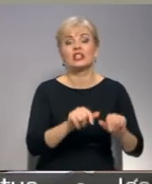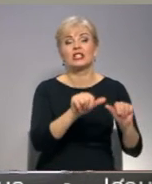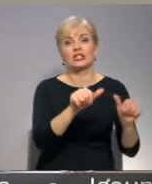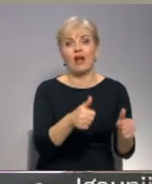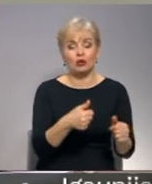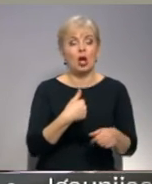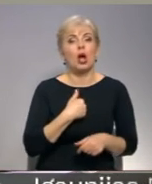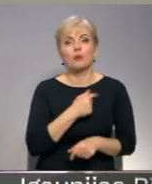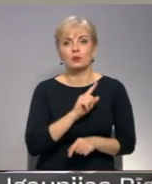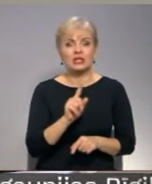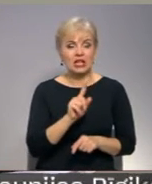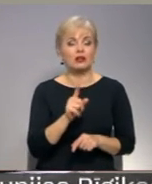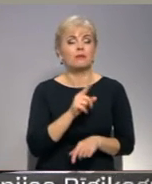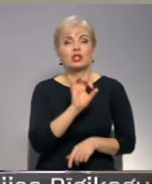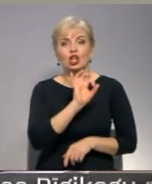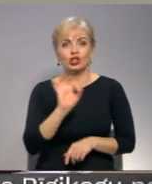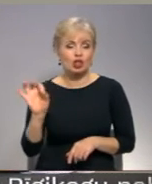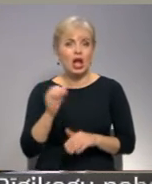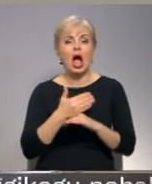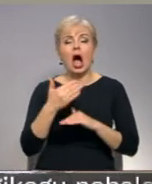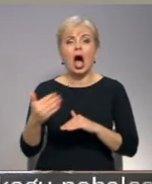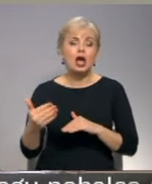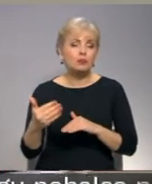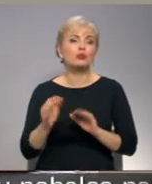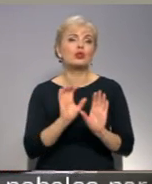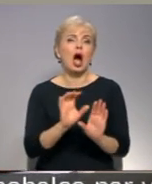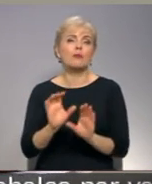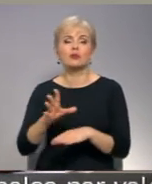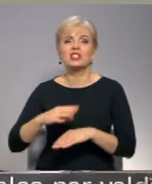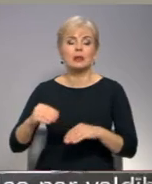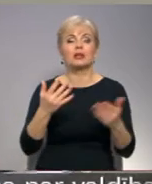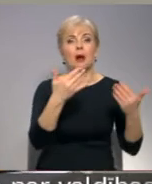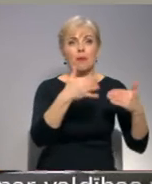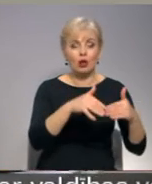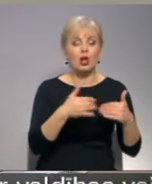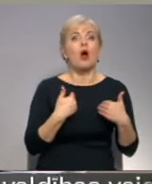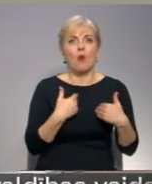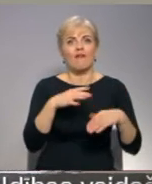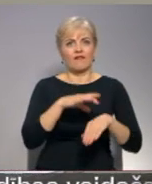mums ir no vienas puses brīnišķīga ārpus ģimenes aprūpas politika, no otras puses ir tas, ko mēs